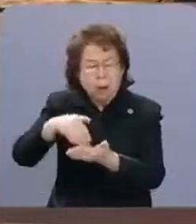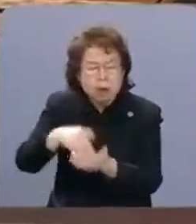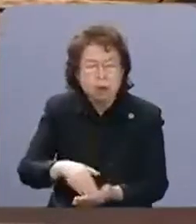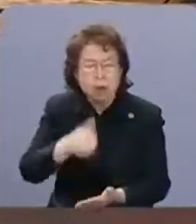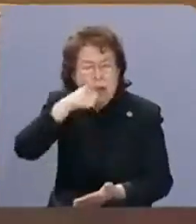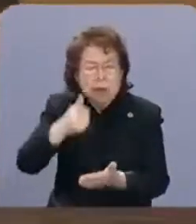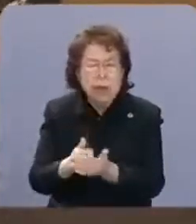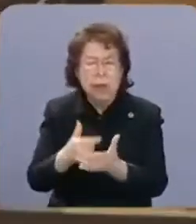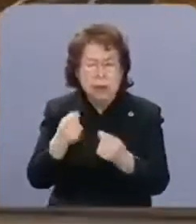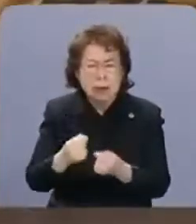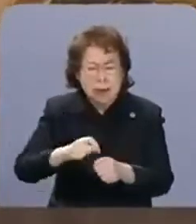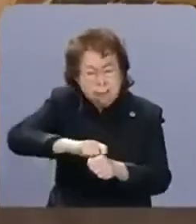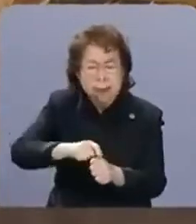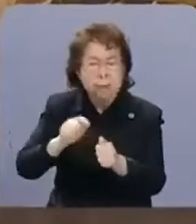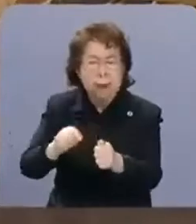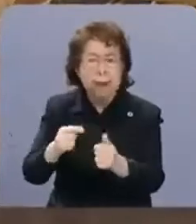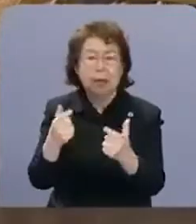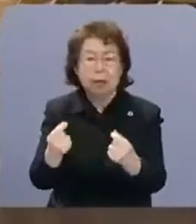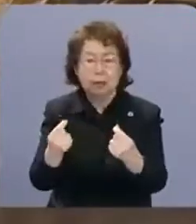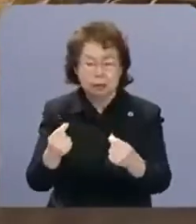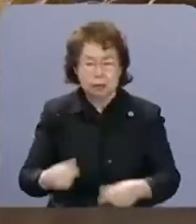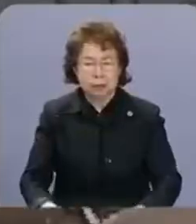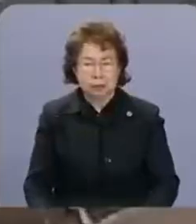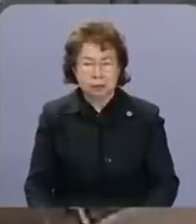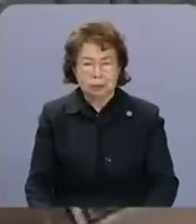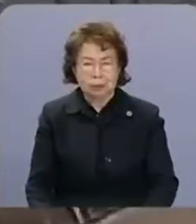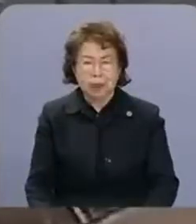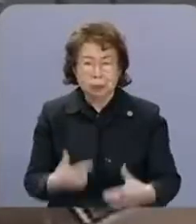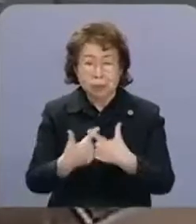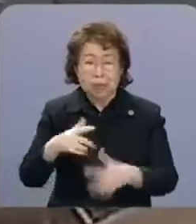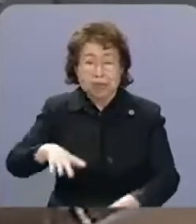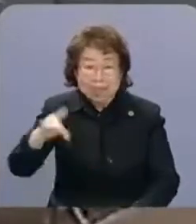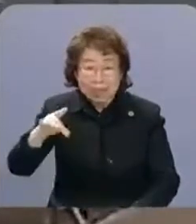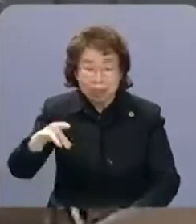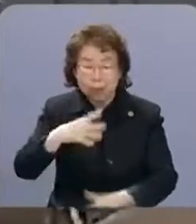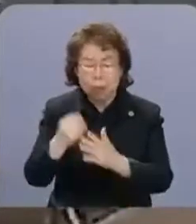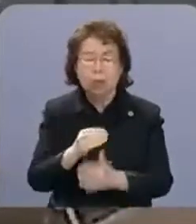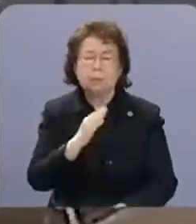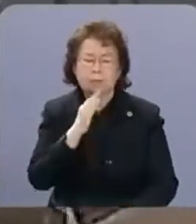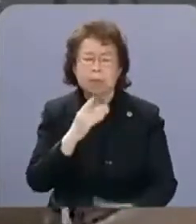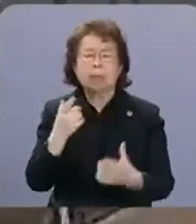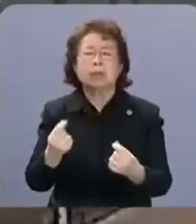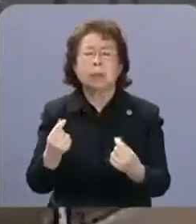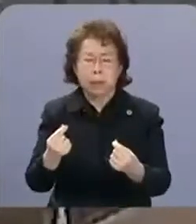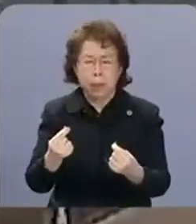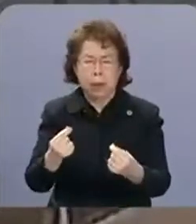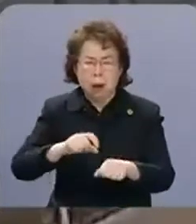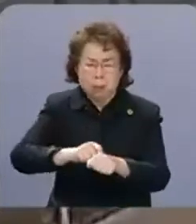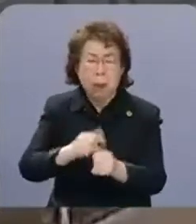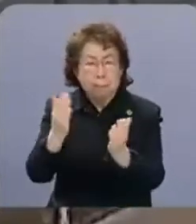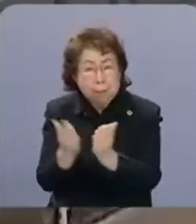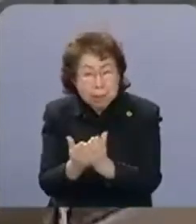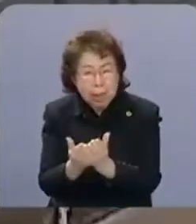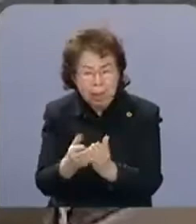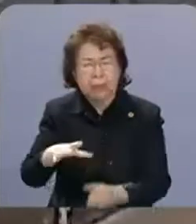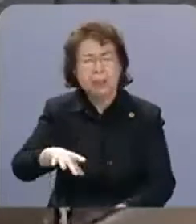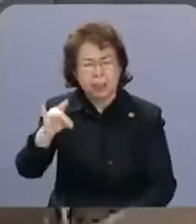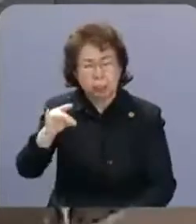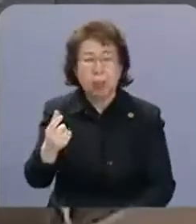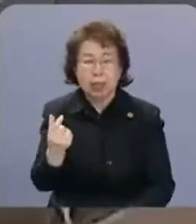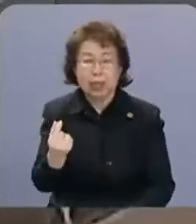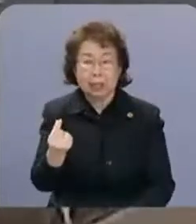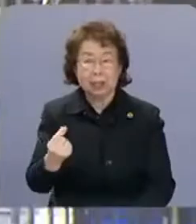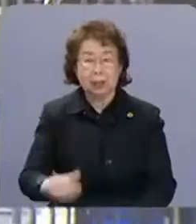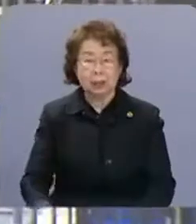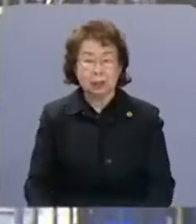적용 가능성이 높다고 보고 있습니다 부산에서는 이번 사건이 사실상 중 대제의 처벌 법을 적용하는 첫 번째 사례가 될 것으로